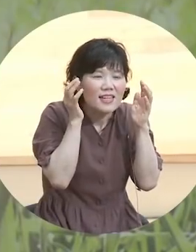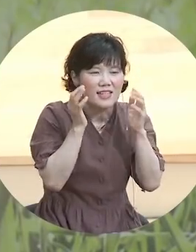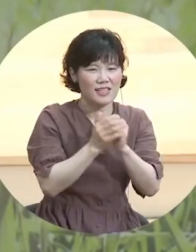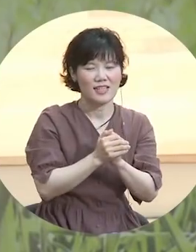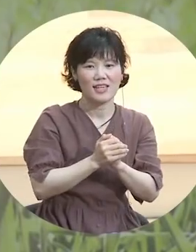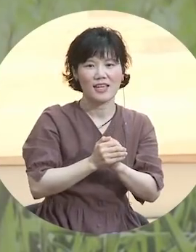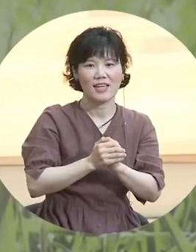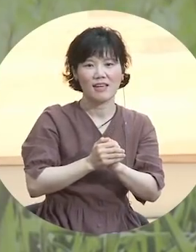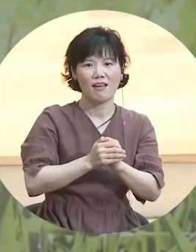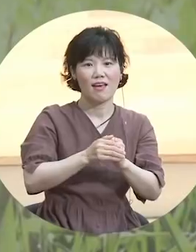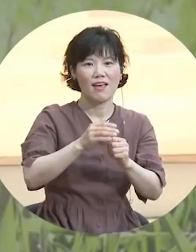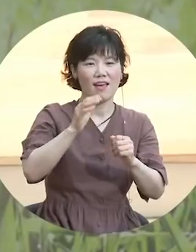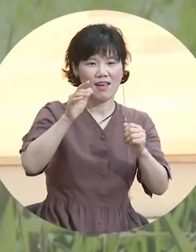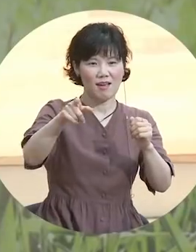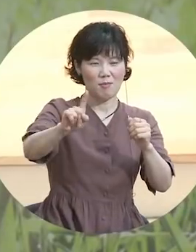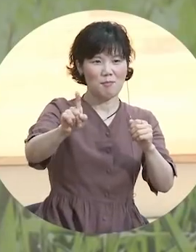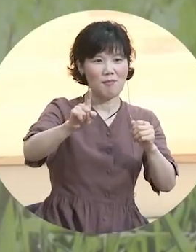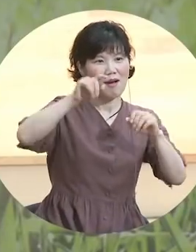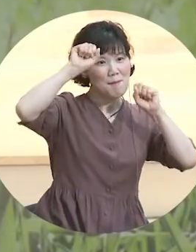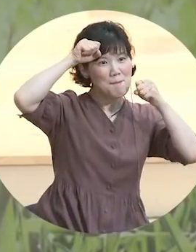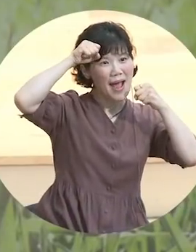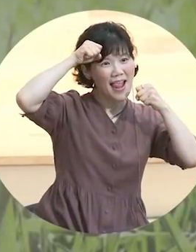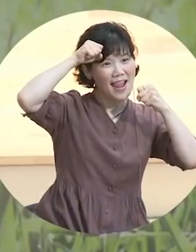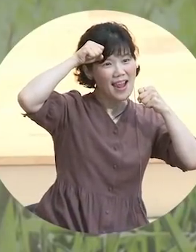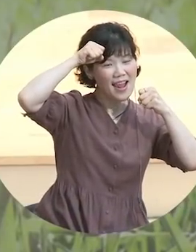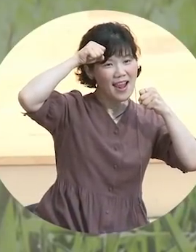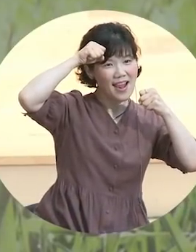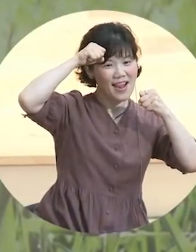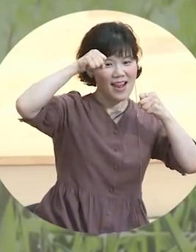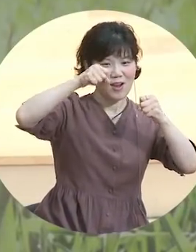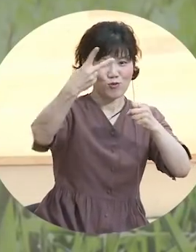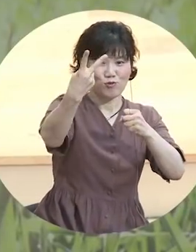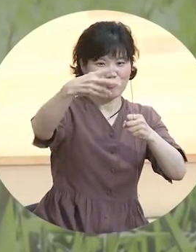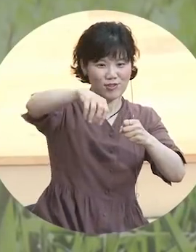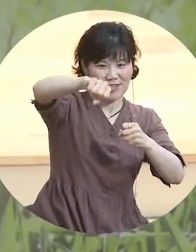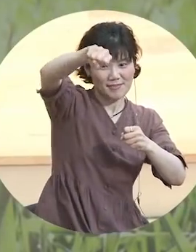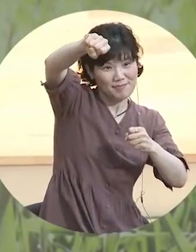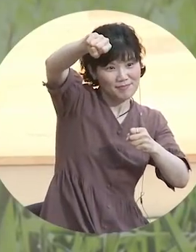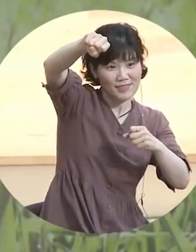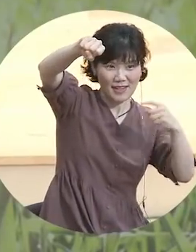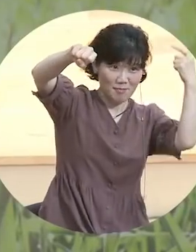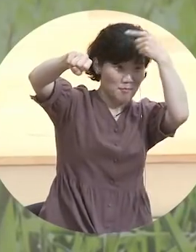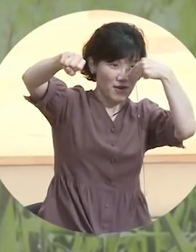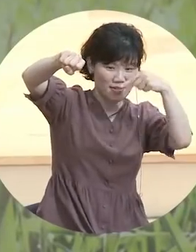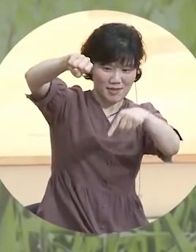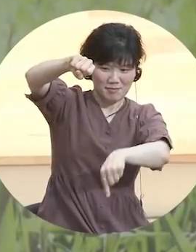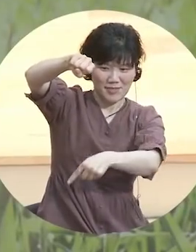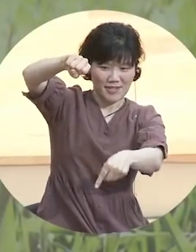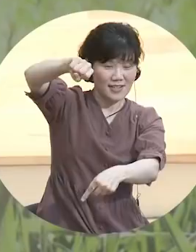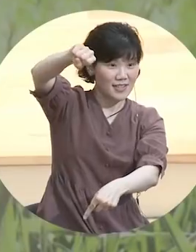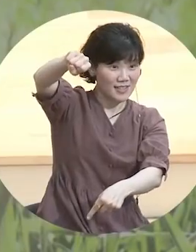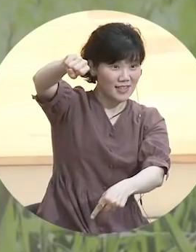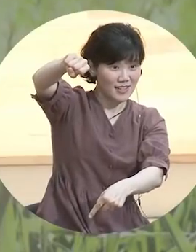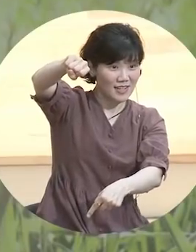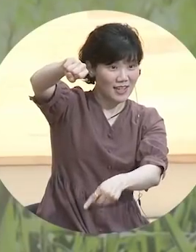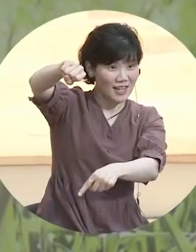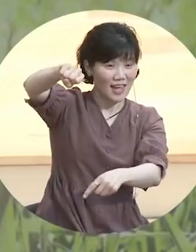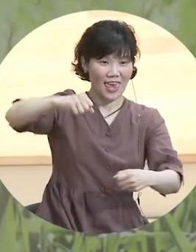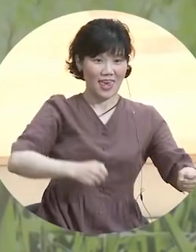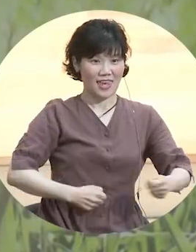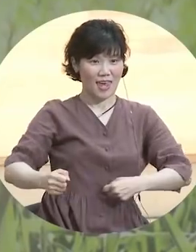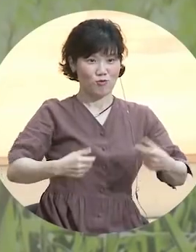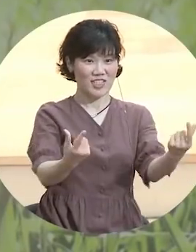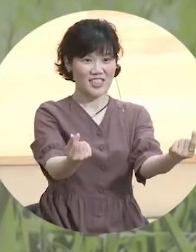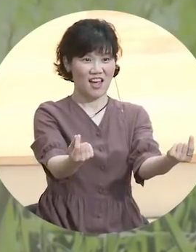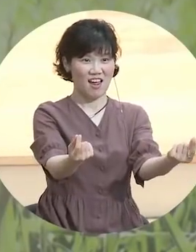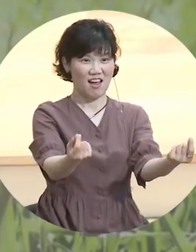갓난아기를 어른 손으로 쫙 잡으면 발목을 이렇게 손을 발목을 잡을 수 있잖아요. 머리는 밑에 가고 이렇게 딱 잡고 완전 깨구리